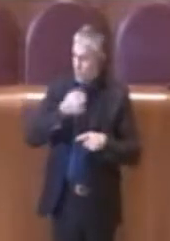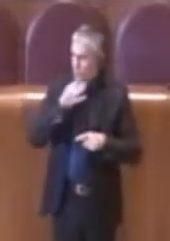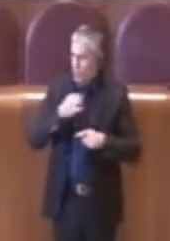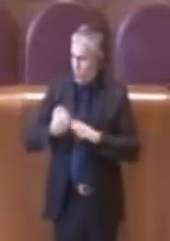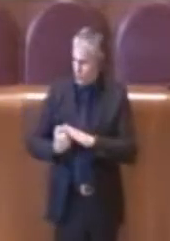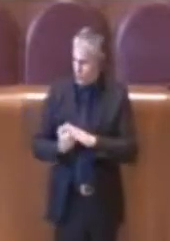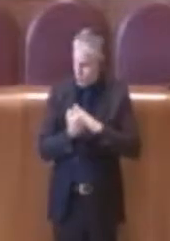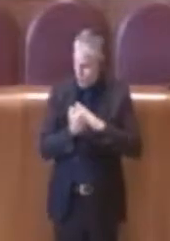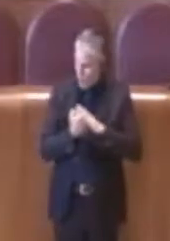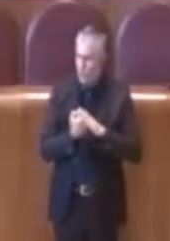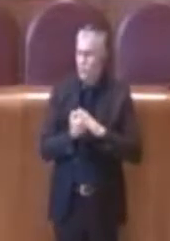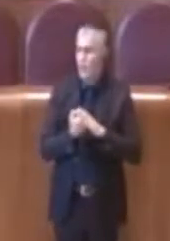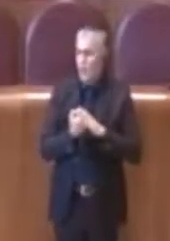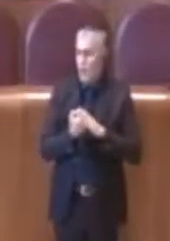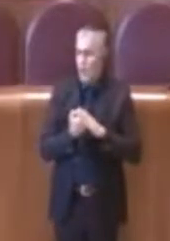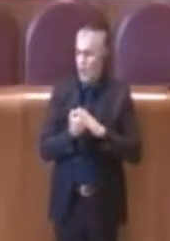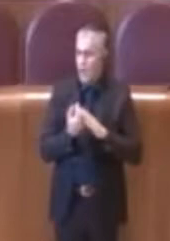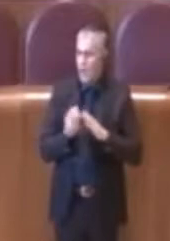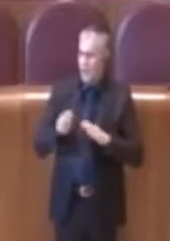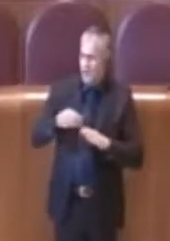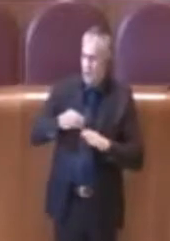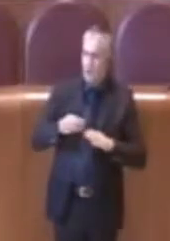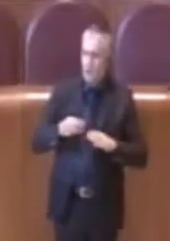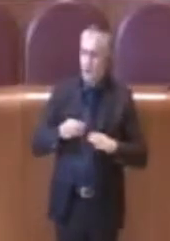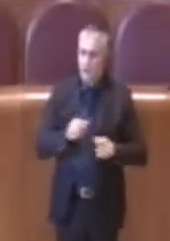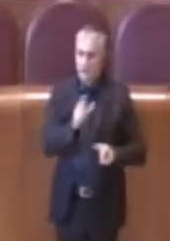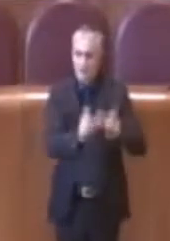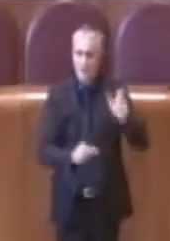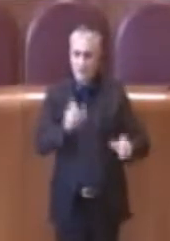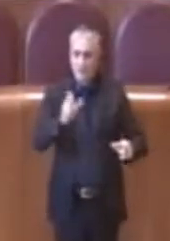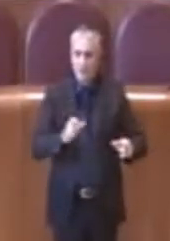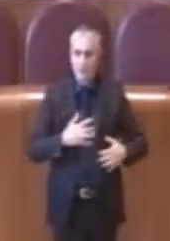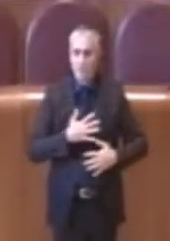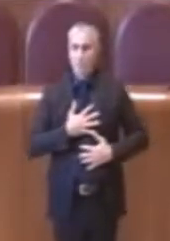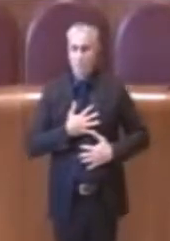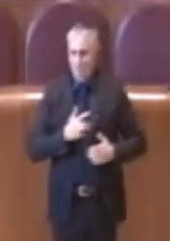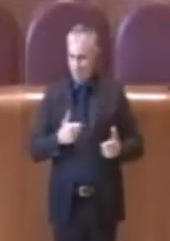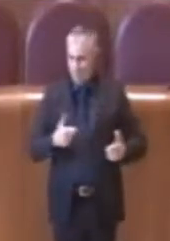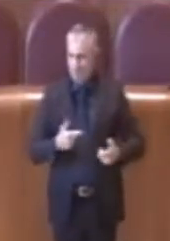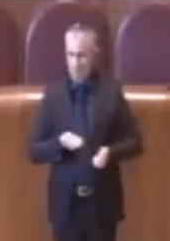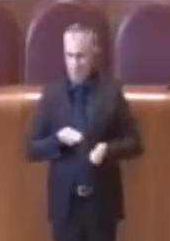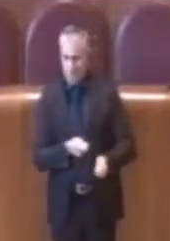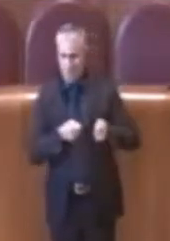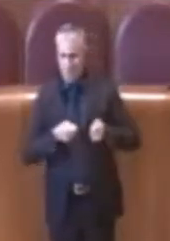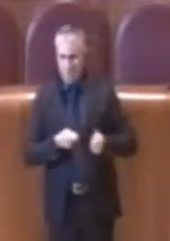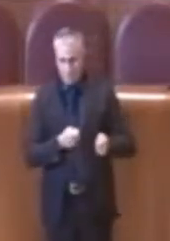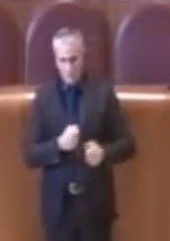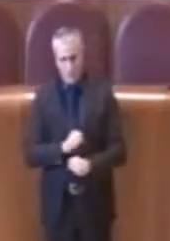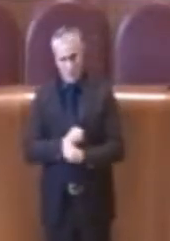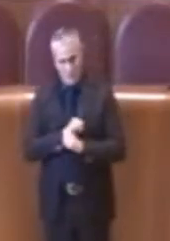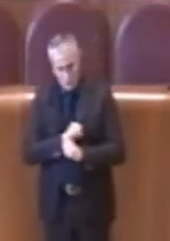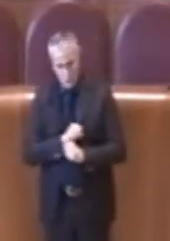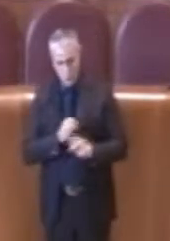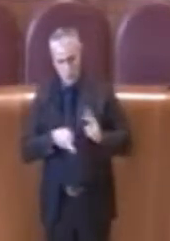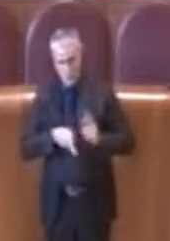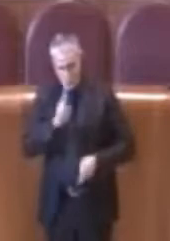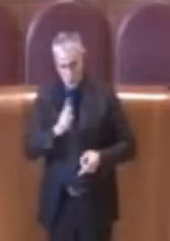nuova voglia alle persone che ne necessitano di credere in se stessi e di